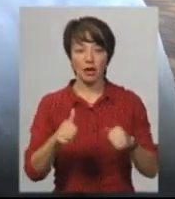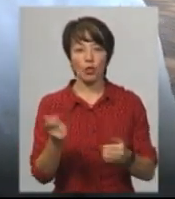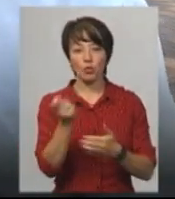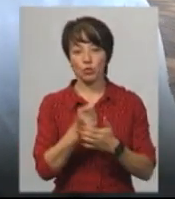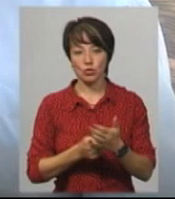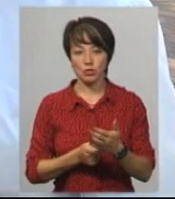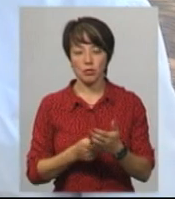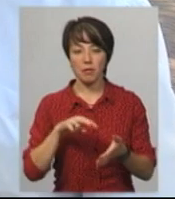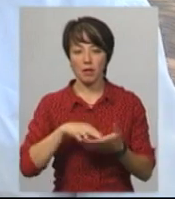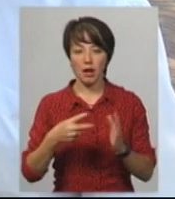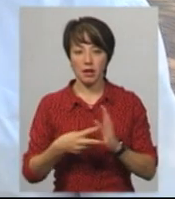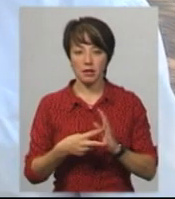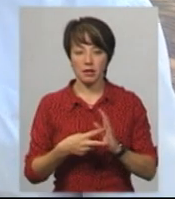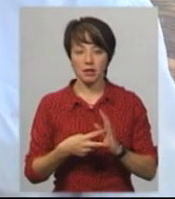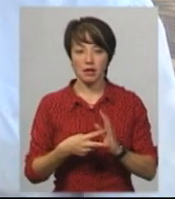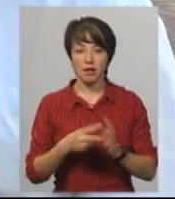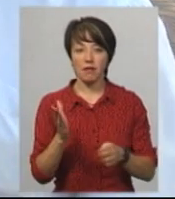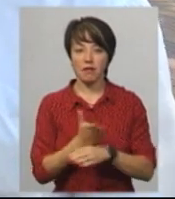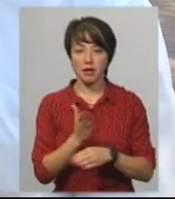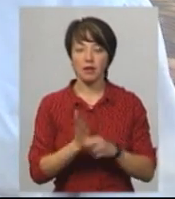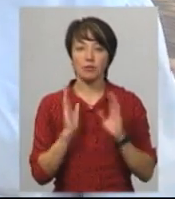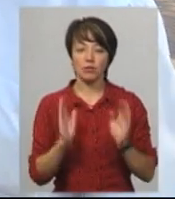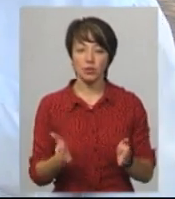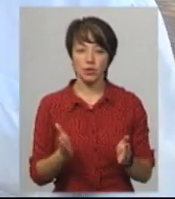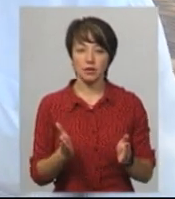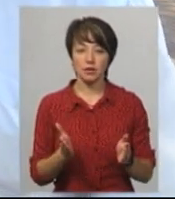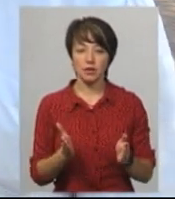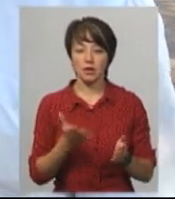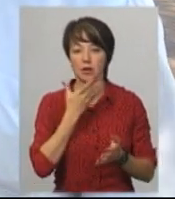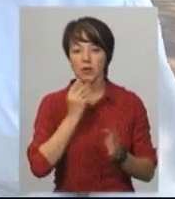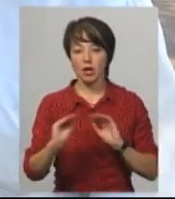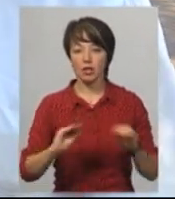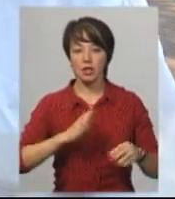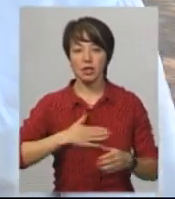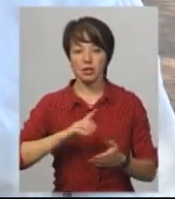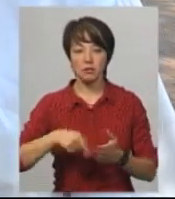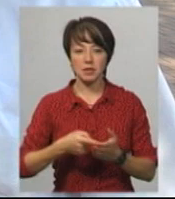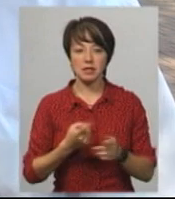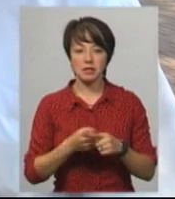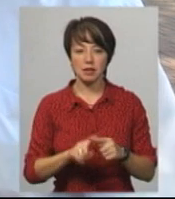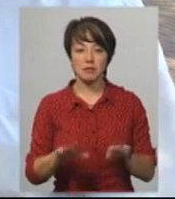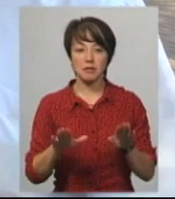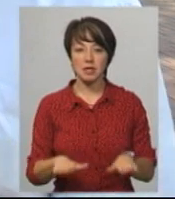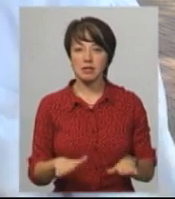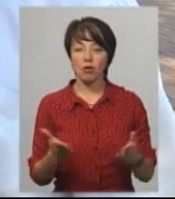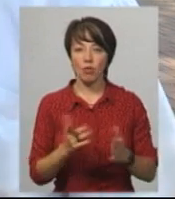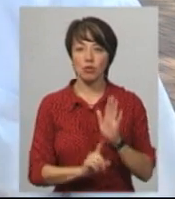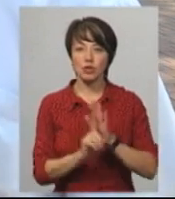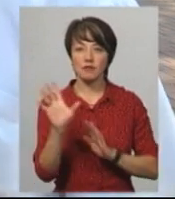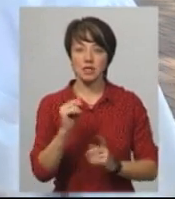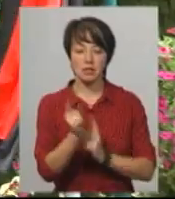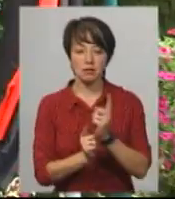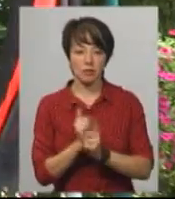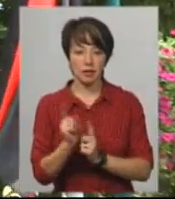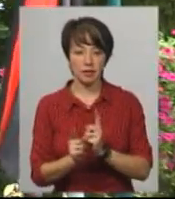художньому плані виріб, який, ну, буде... Ну, прикрашати наше місто, іменно це місце, з якого почалися всі зміни